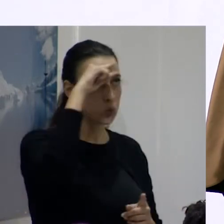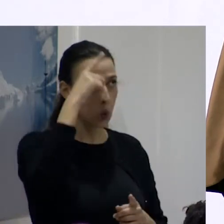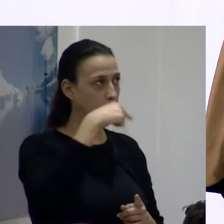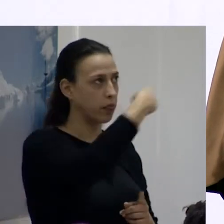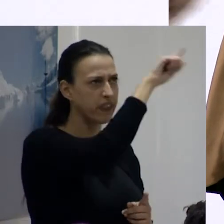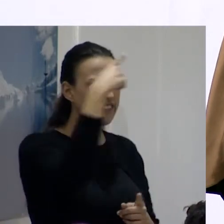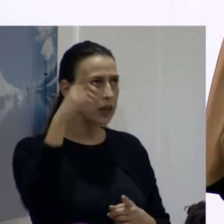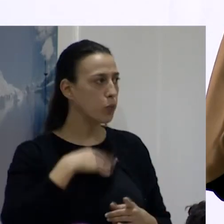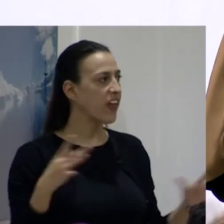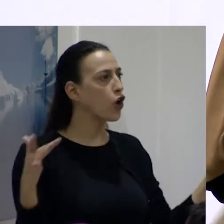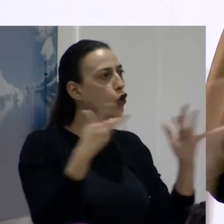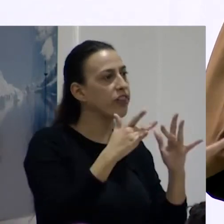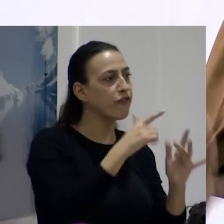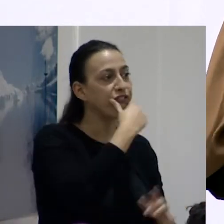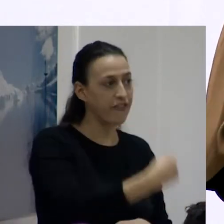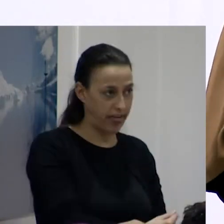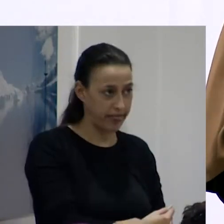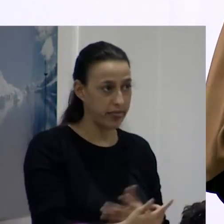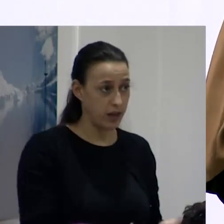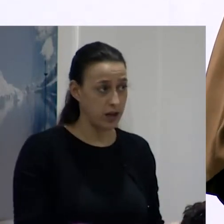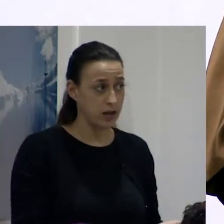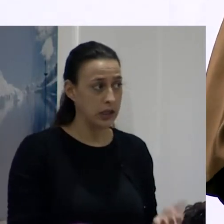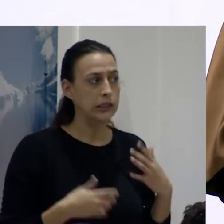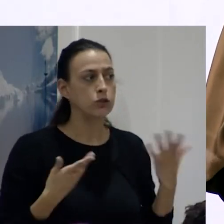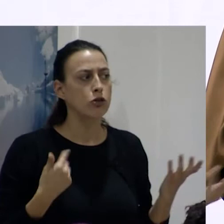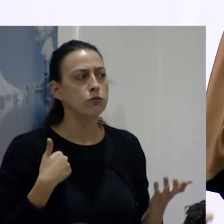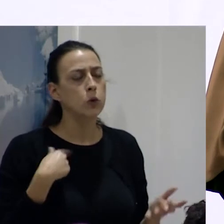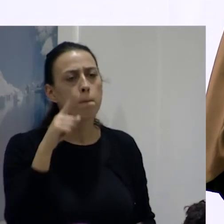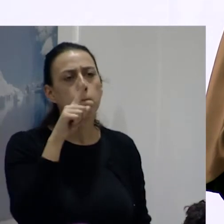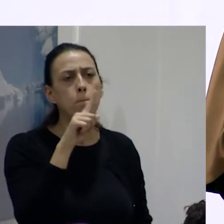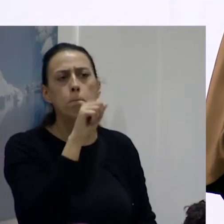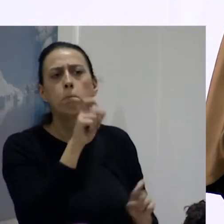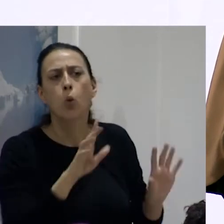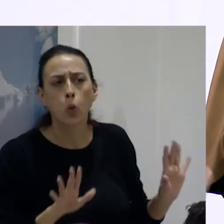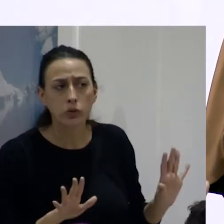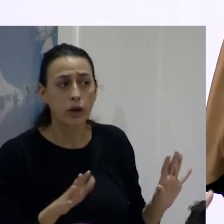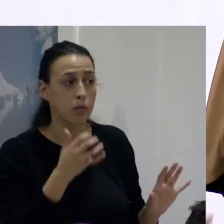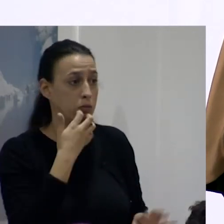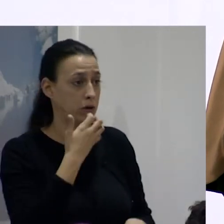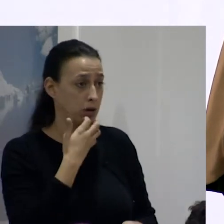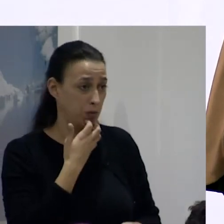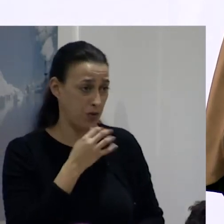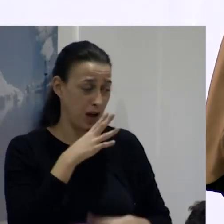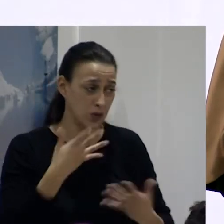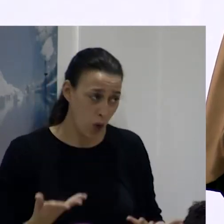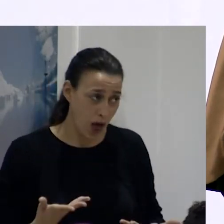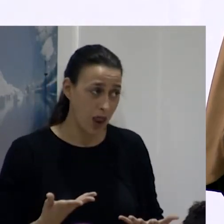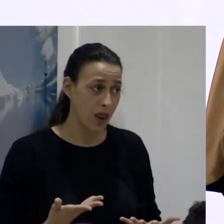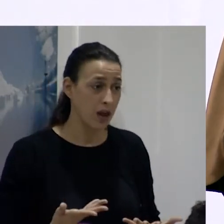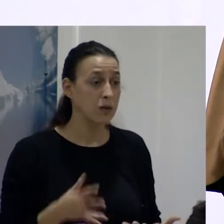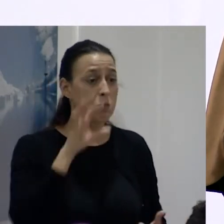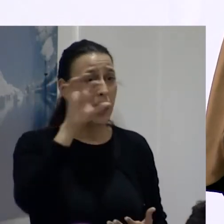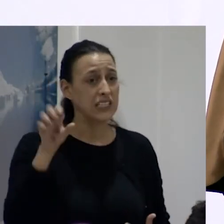Si això és així, si vivim en un món en el que les guerres de religió i els